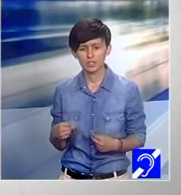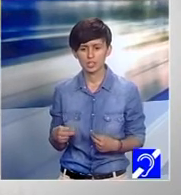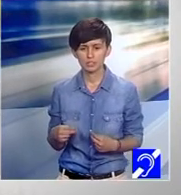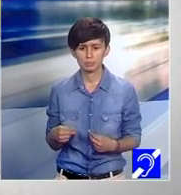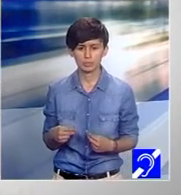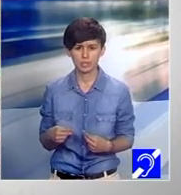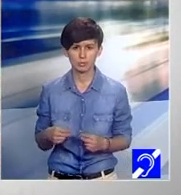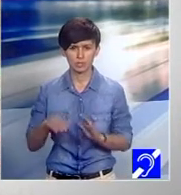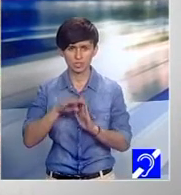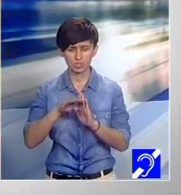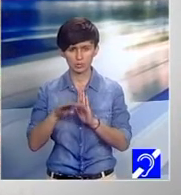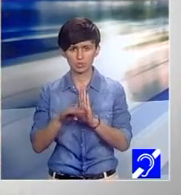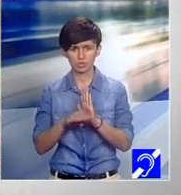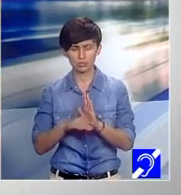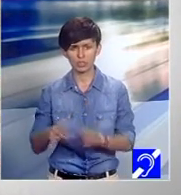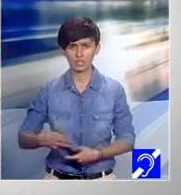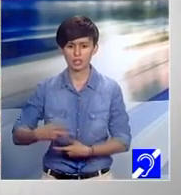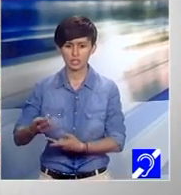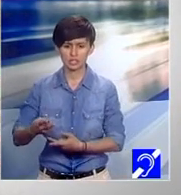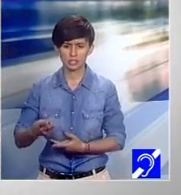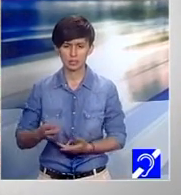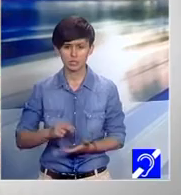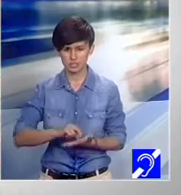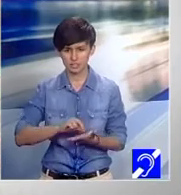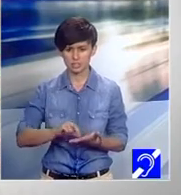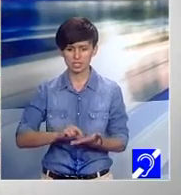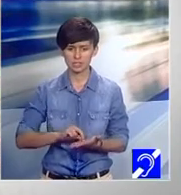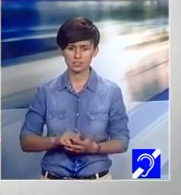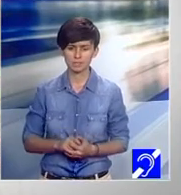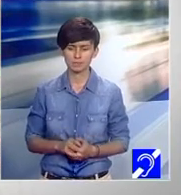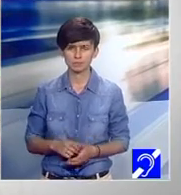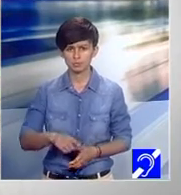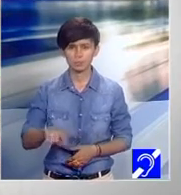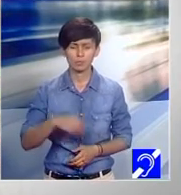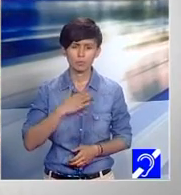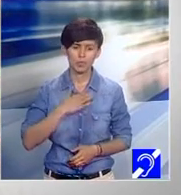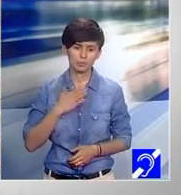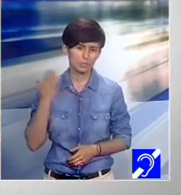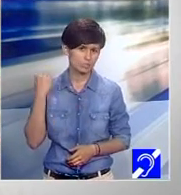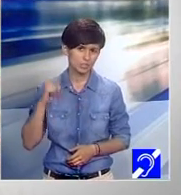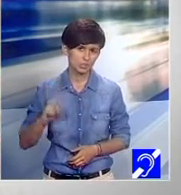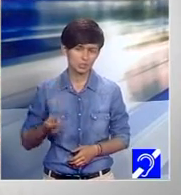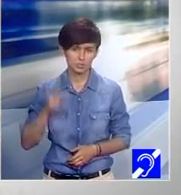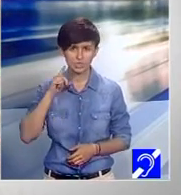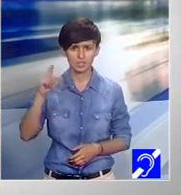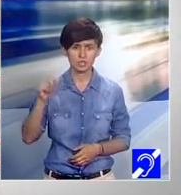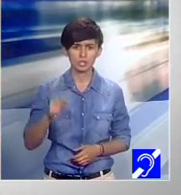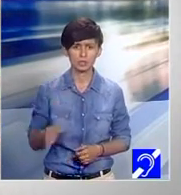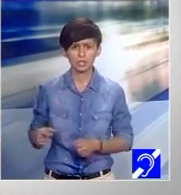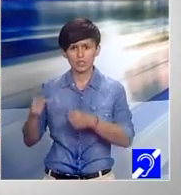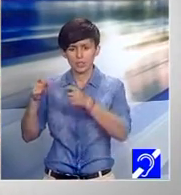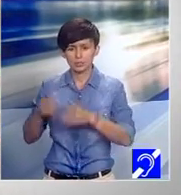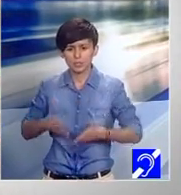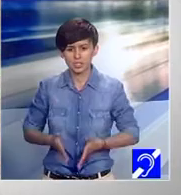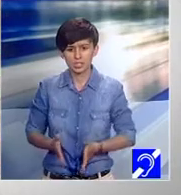explicăm pe niște protocoale trimise, scrise. Într-o vreme aveam posibilitatea să ne ducem în diverse maternități și să le explicăm